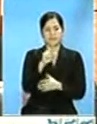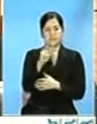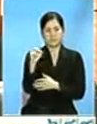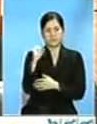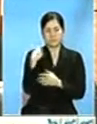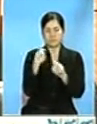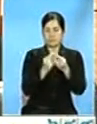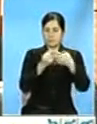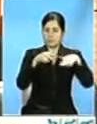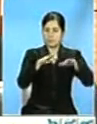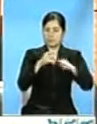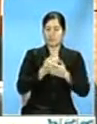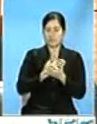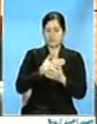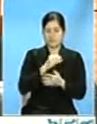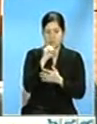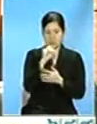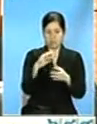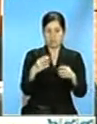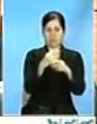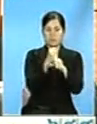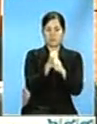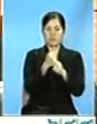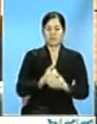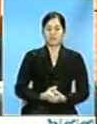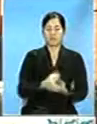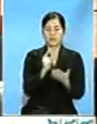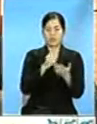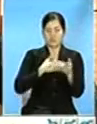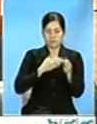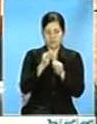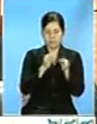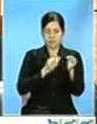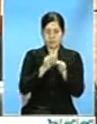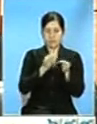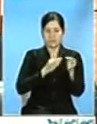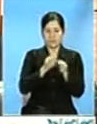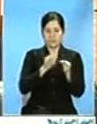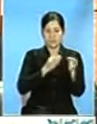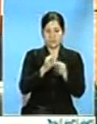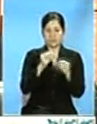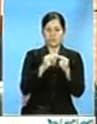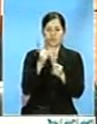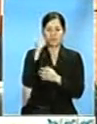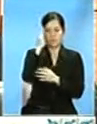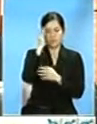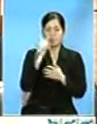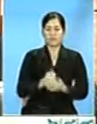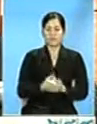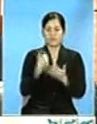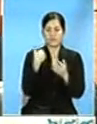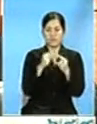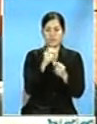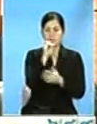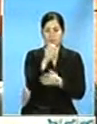ห็นว่าในประเด็นที่จะกล่าวถึงนี้มีอะไรบ้างแล้วผมจะขยายความอีกครั้งหนึ่งนะครับสักครู่มีการพูดถึงเรื่อง